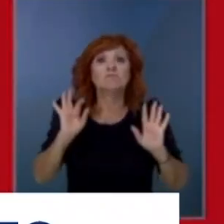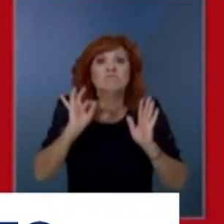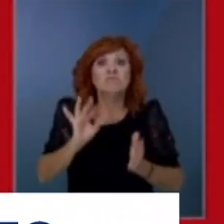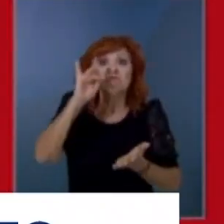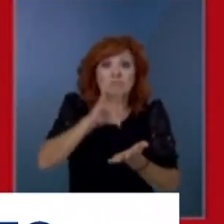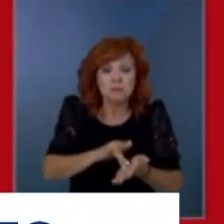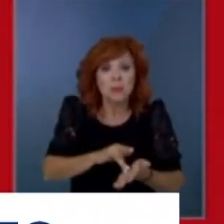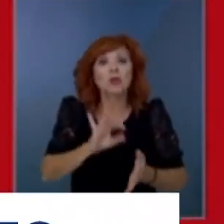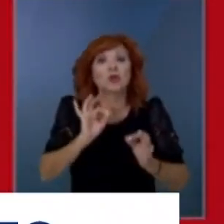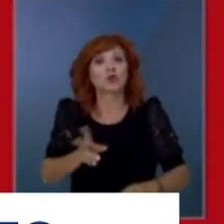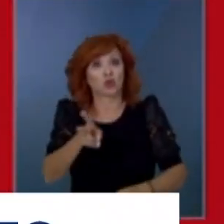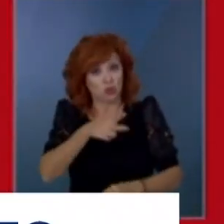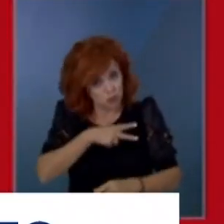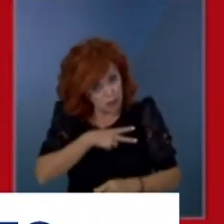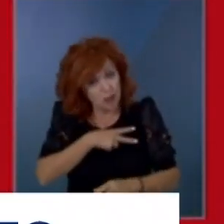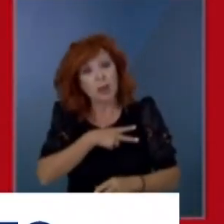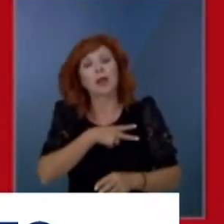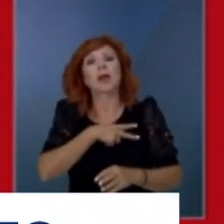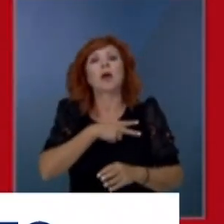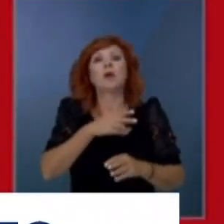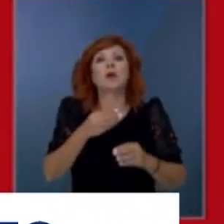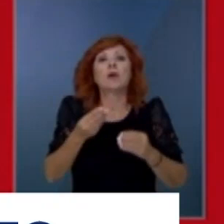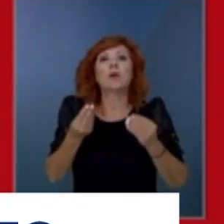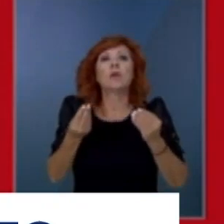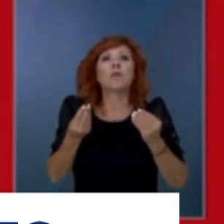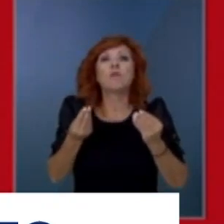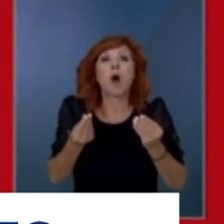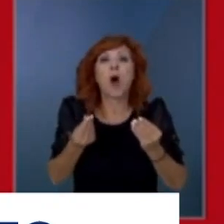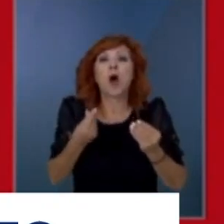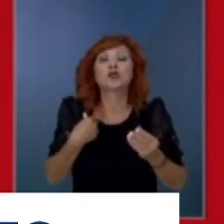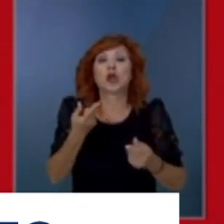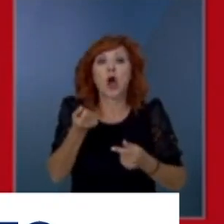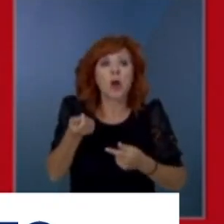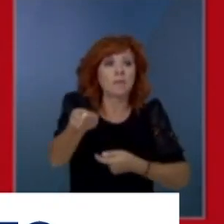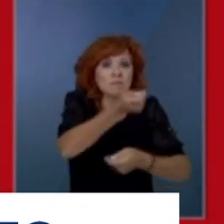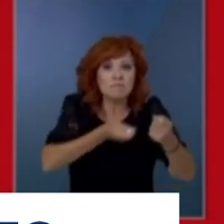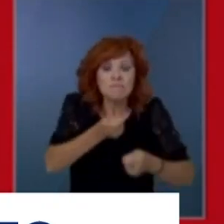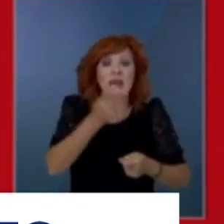και σωστά είναι το πώς θα κρατήσουμε όρθιες τις οικονομίες και τις κοινωνίες.